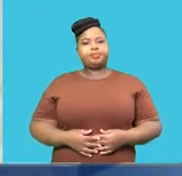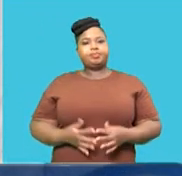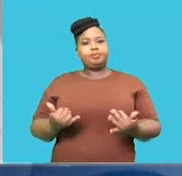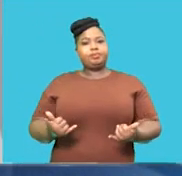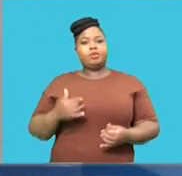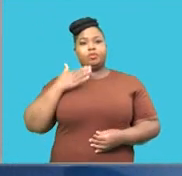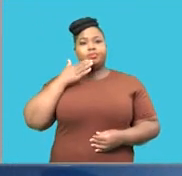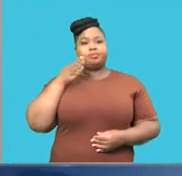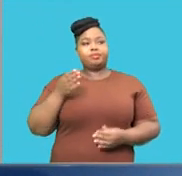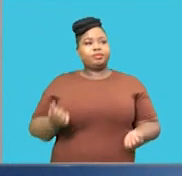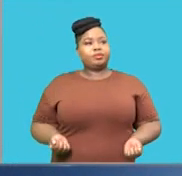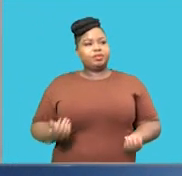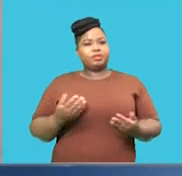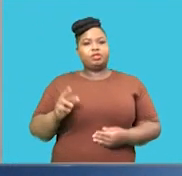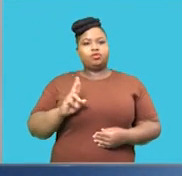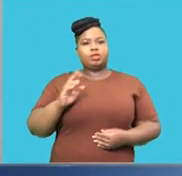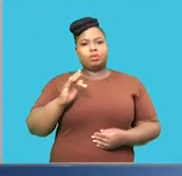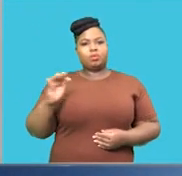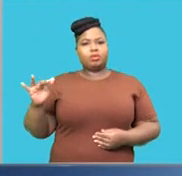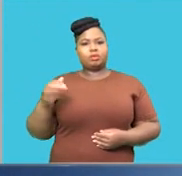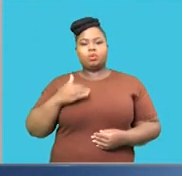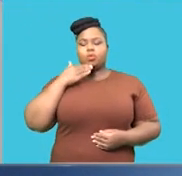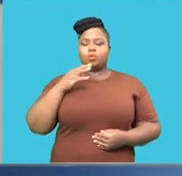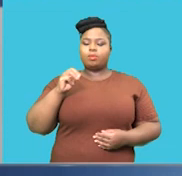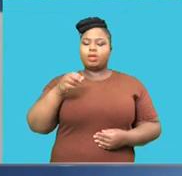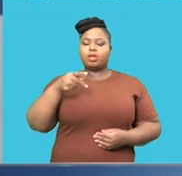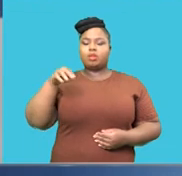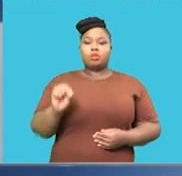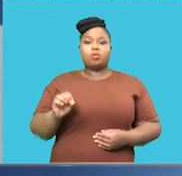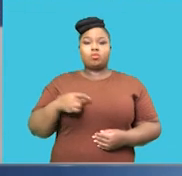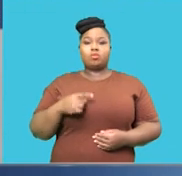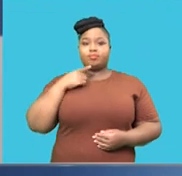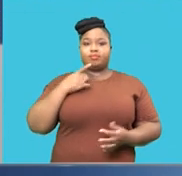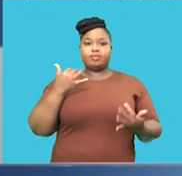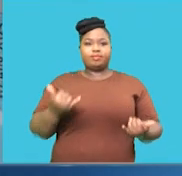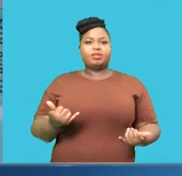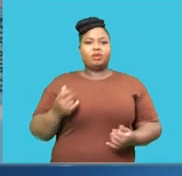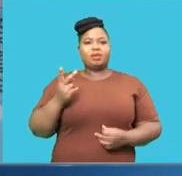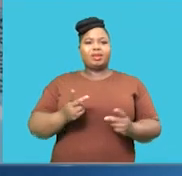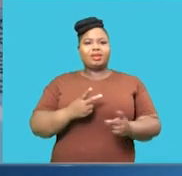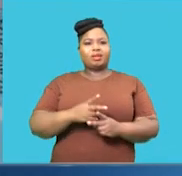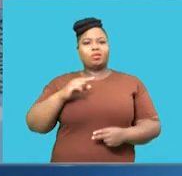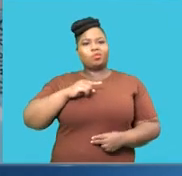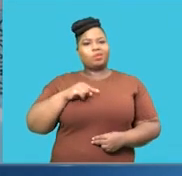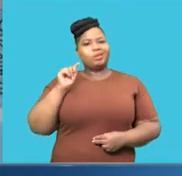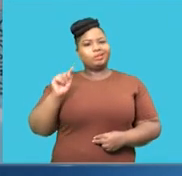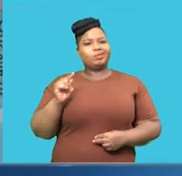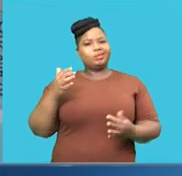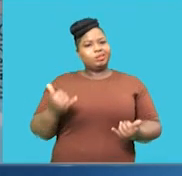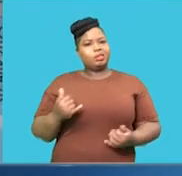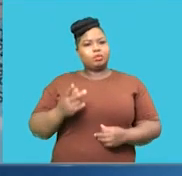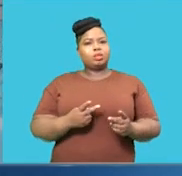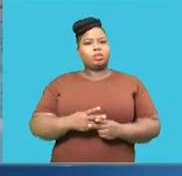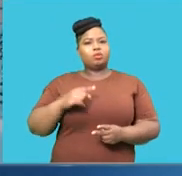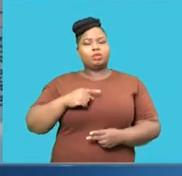wa ditshebeletso Rainwater e leng mahlomola mehlo. O bolela ga tshebetso phepelong ya metsi ntse e tsamaya ka thello le ga fela